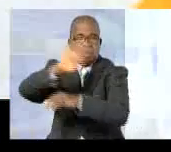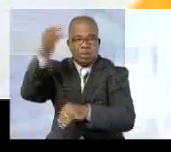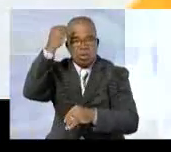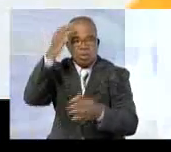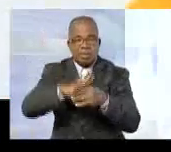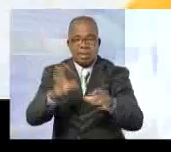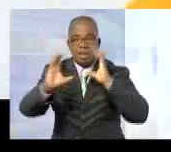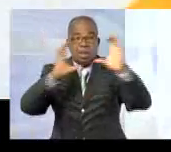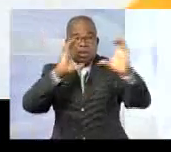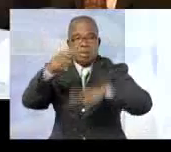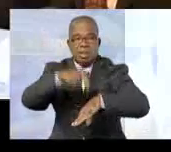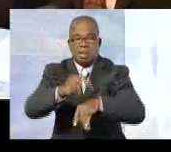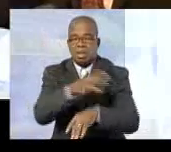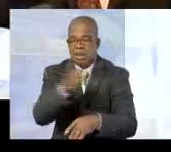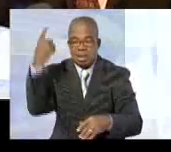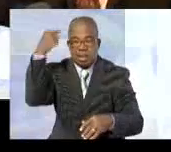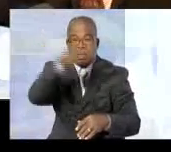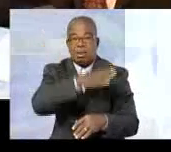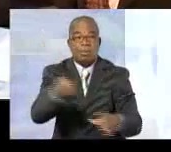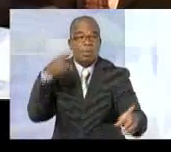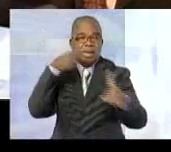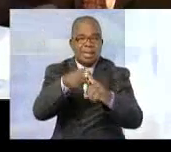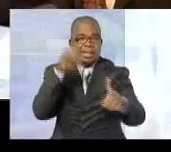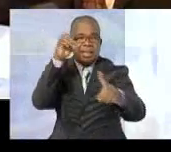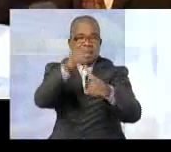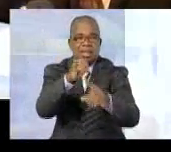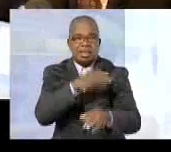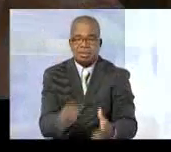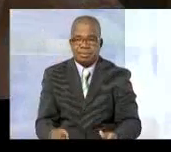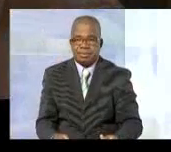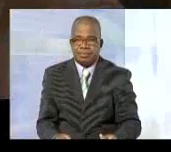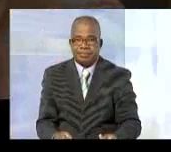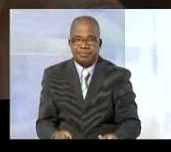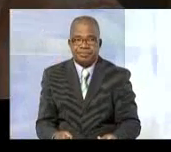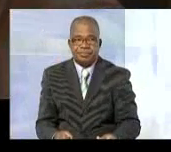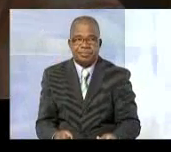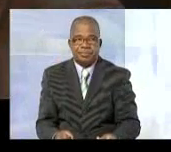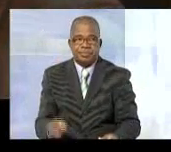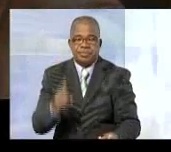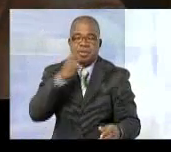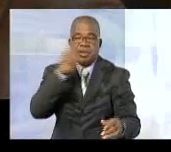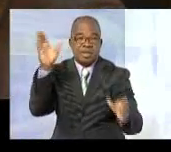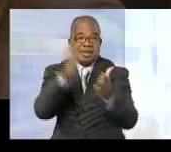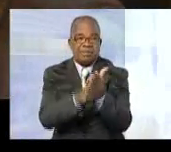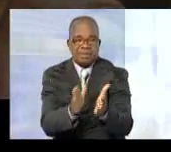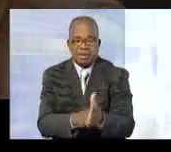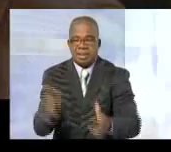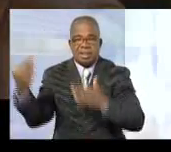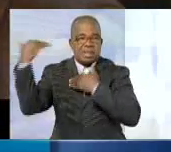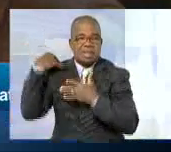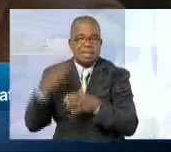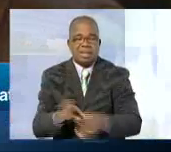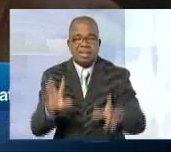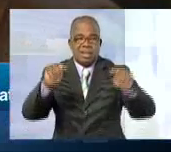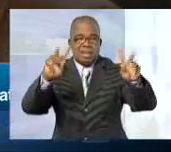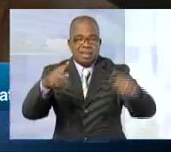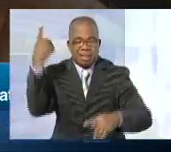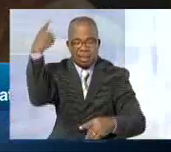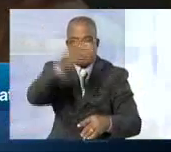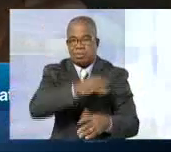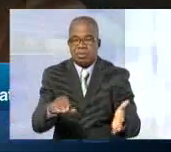de la Communication pour atteindre les objectifs qu'elle s'est fixés. Je félicite les dirigeants de la RTI pour l'initiative de ce premier